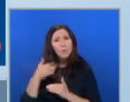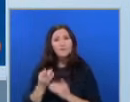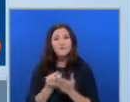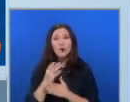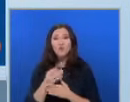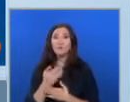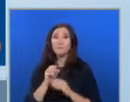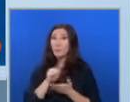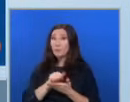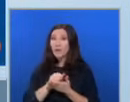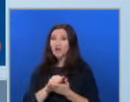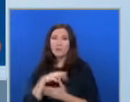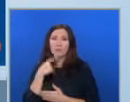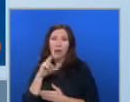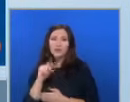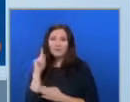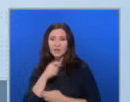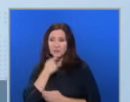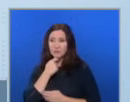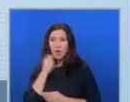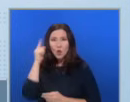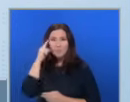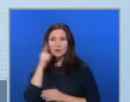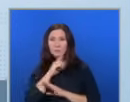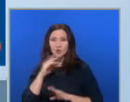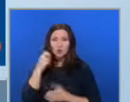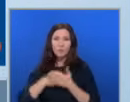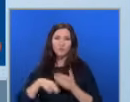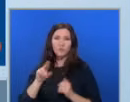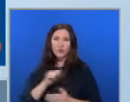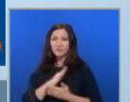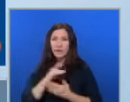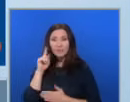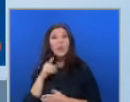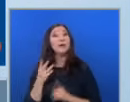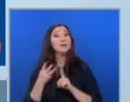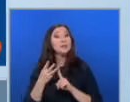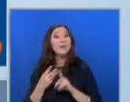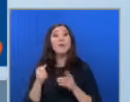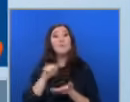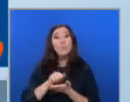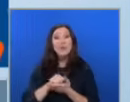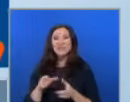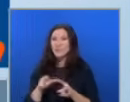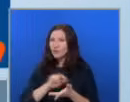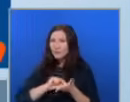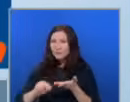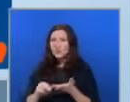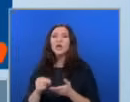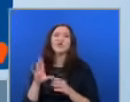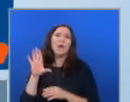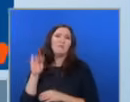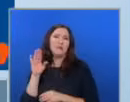на изпитания умните мълчат, глупавите говорят. Към края на деня в трети пост Марков написа, че приказките от